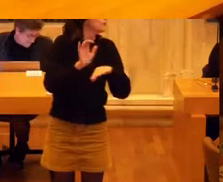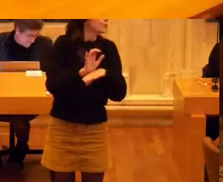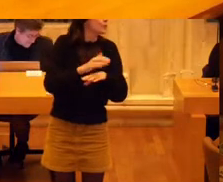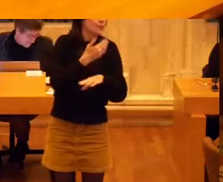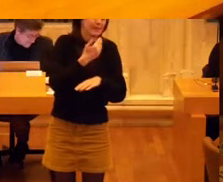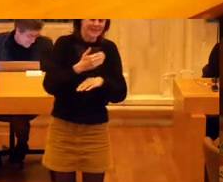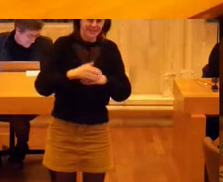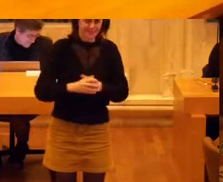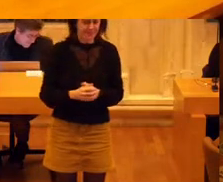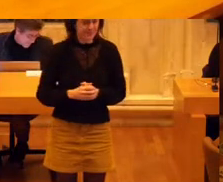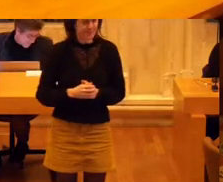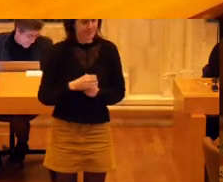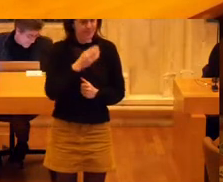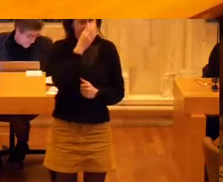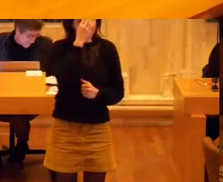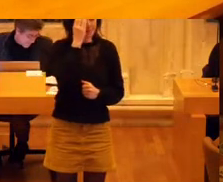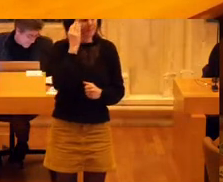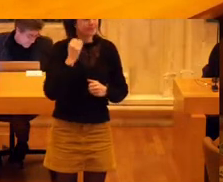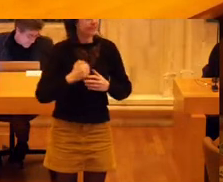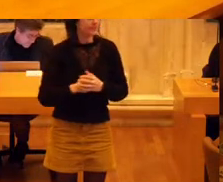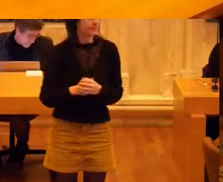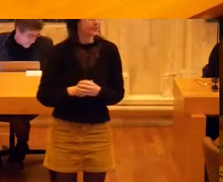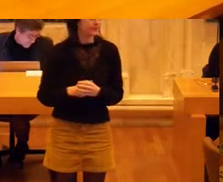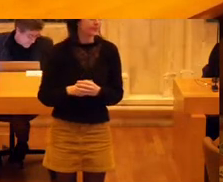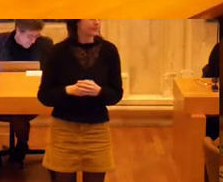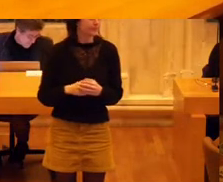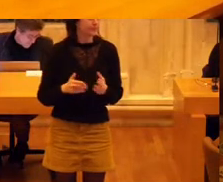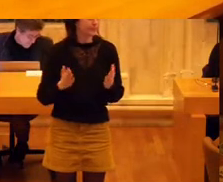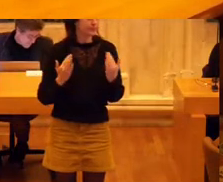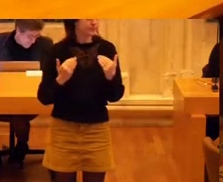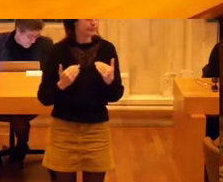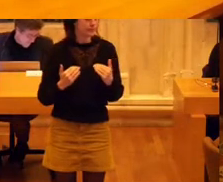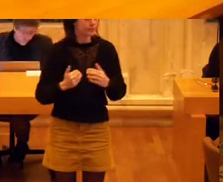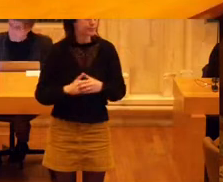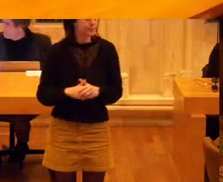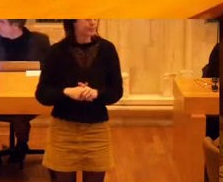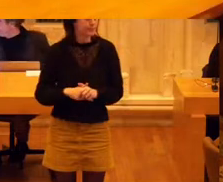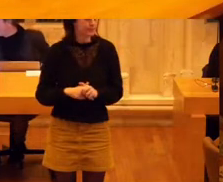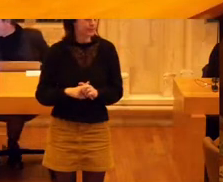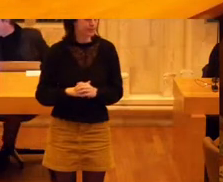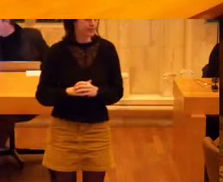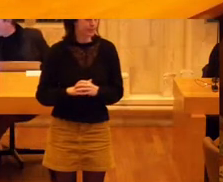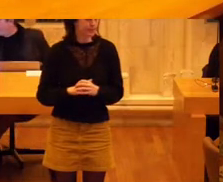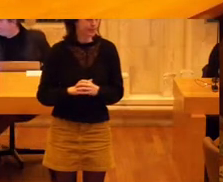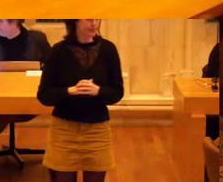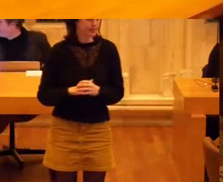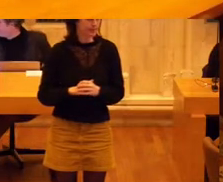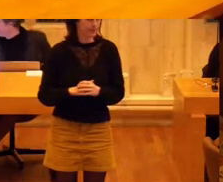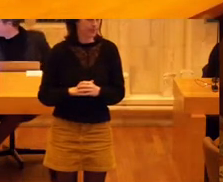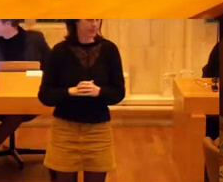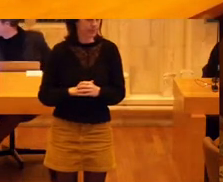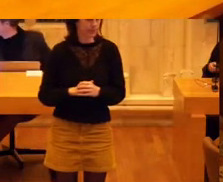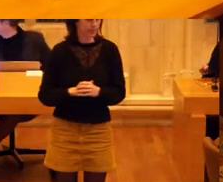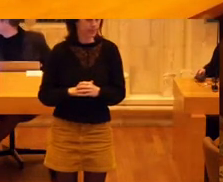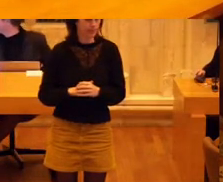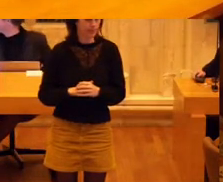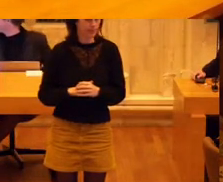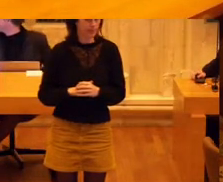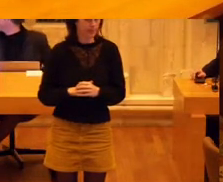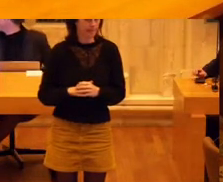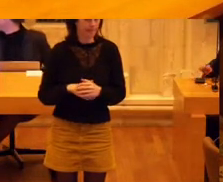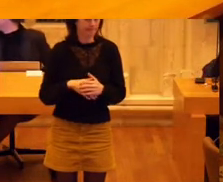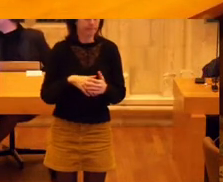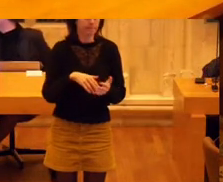Merci. Ensuite, la mise en place, enfin, la sollicitation, pardon, du fonds, enfin, du